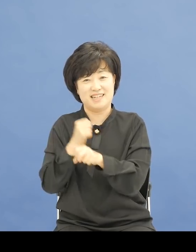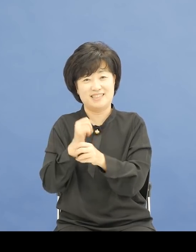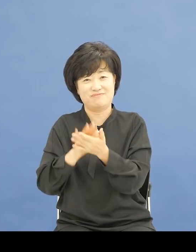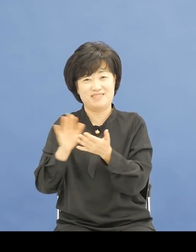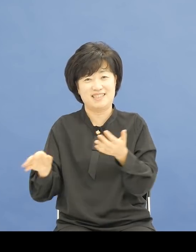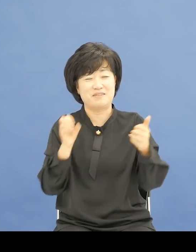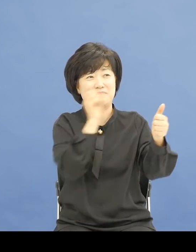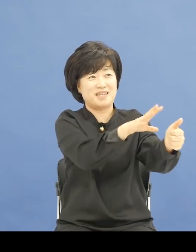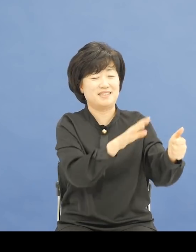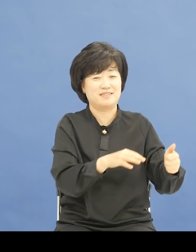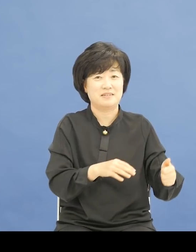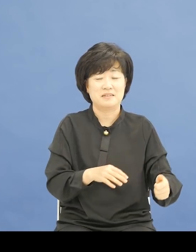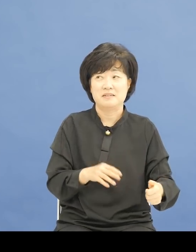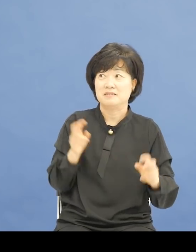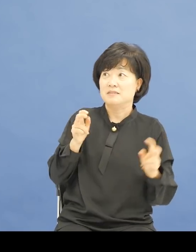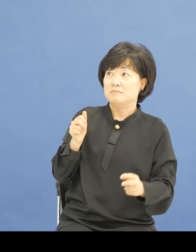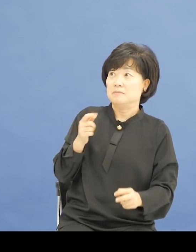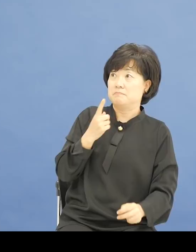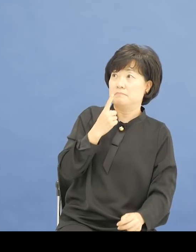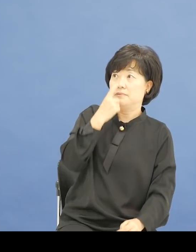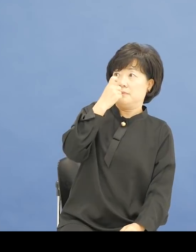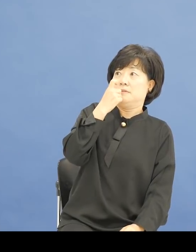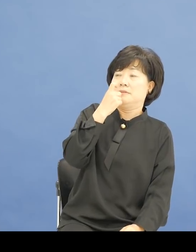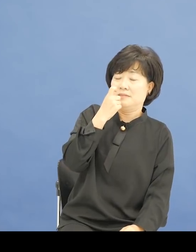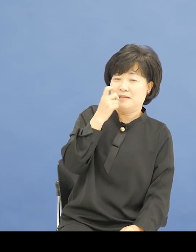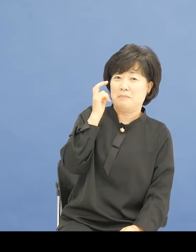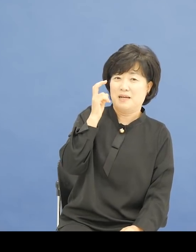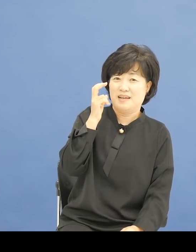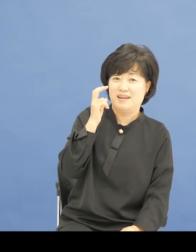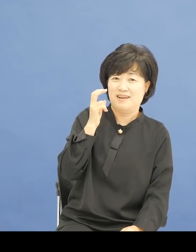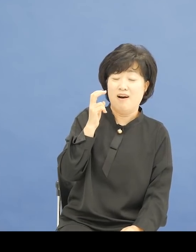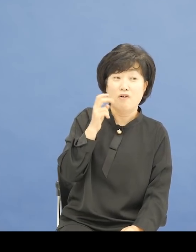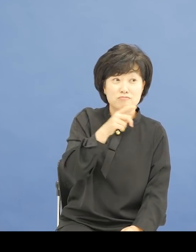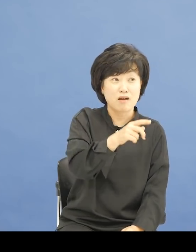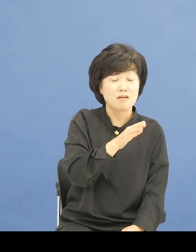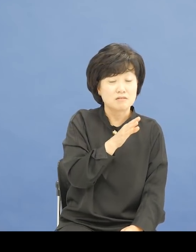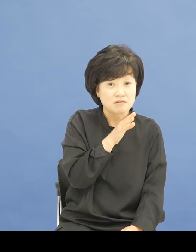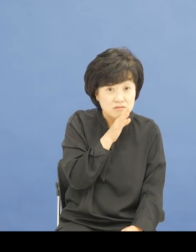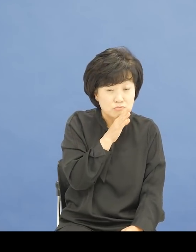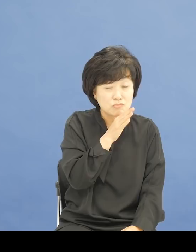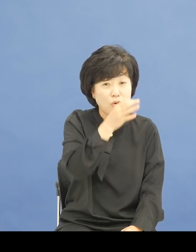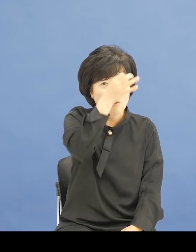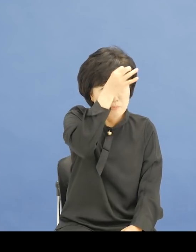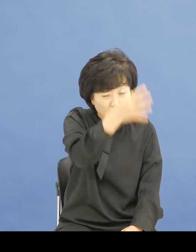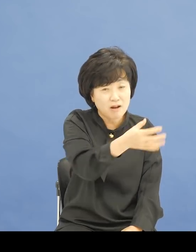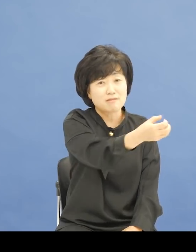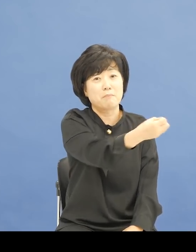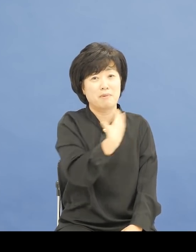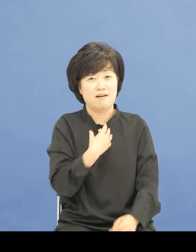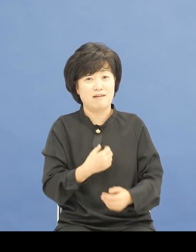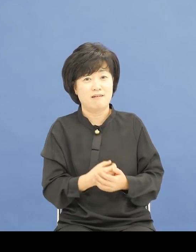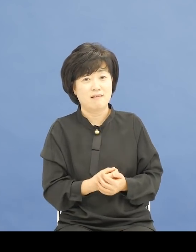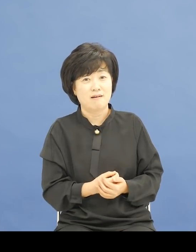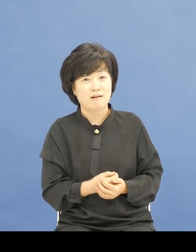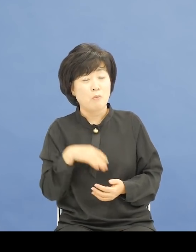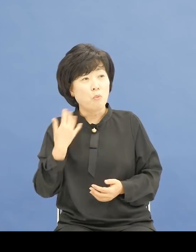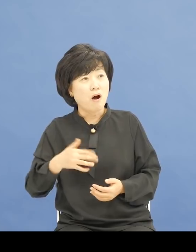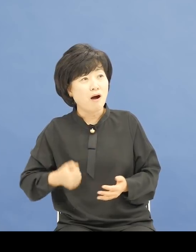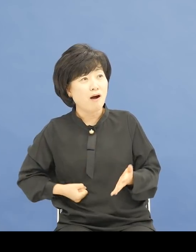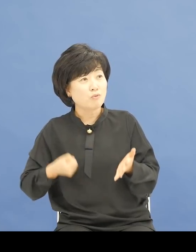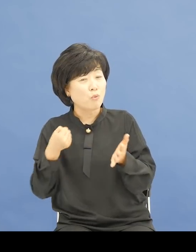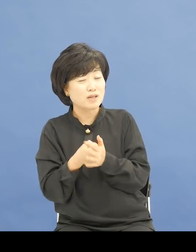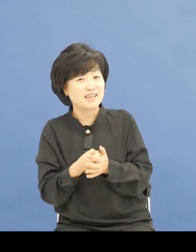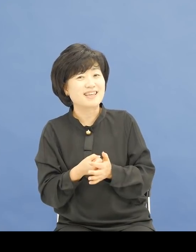감사하다고 했지만 그분도 사실 얼마나 그쵸. 뜨끔했을까요? 그럼요. 그리고 진심으로 사과하시더라고요. 아, 그렇죠. 잘 돼서 좋다고 하면서 네. 야, 대단한 용기인데요.